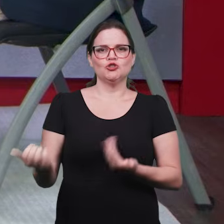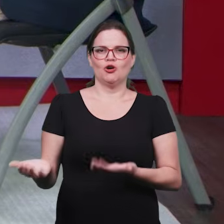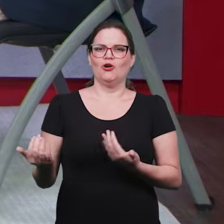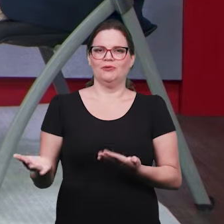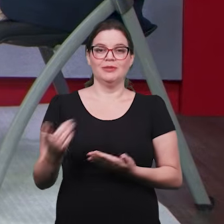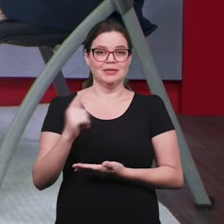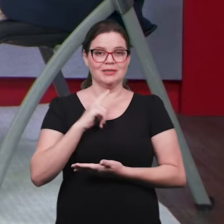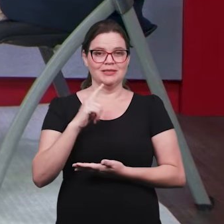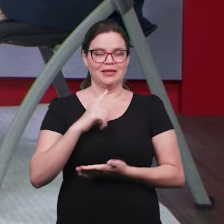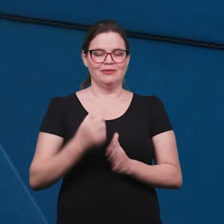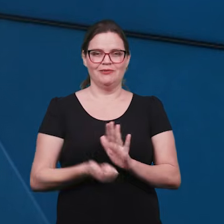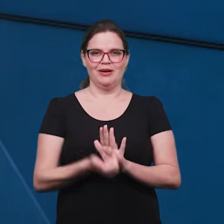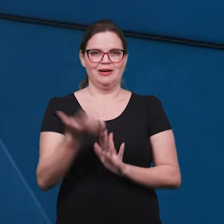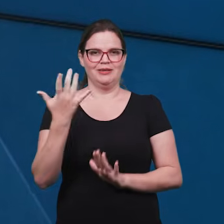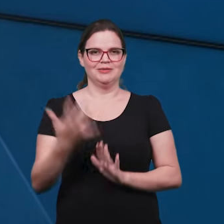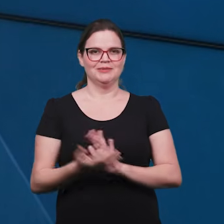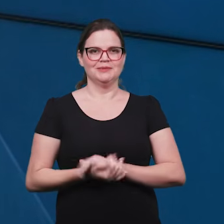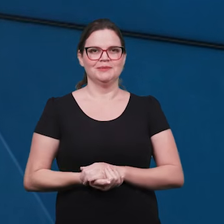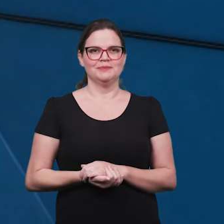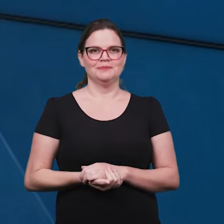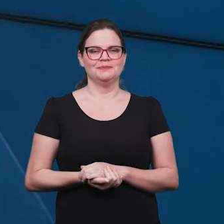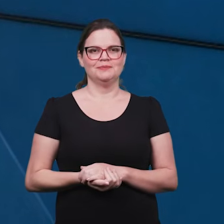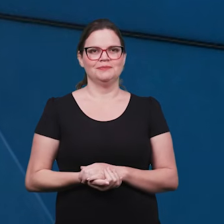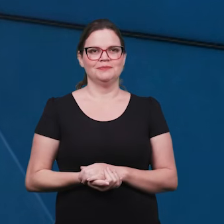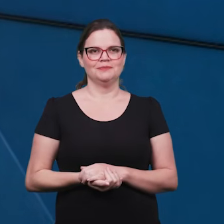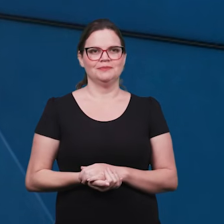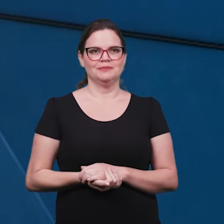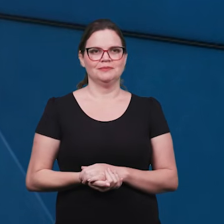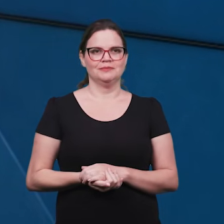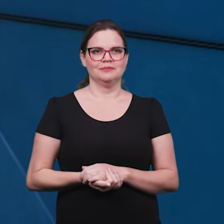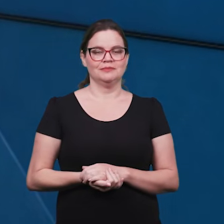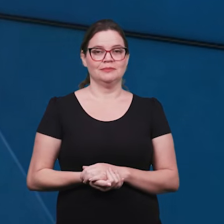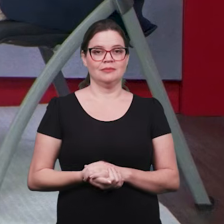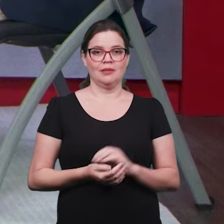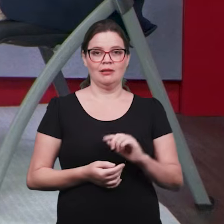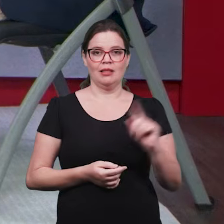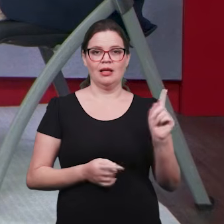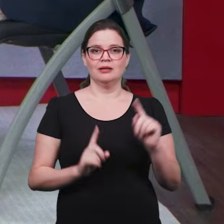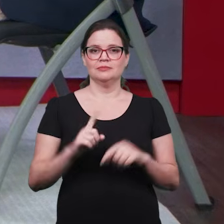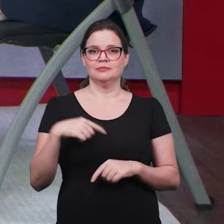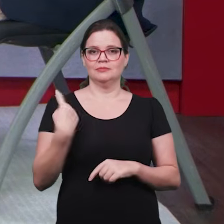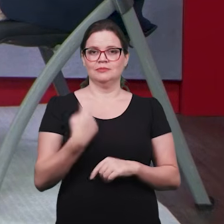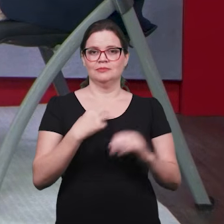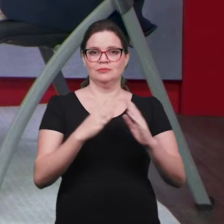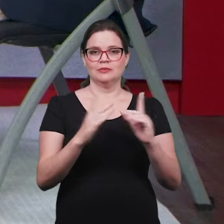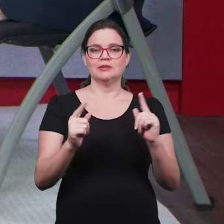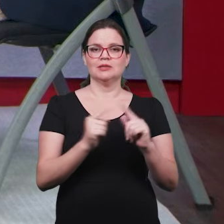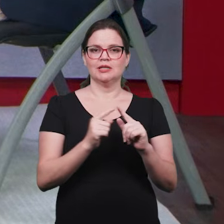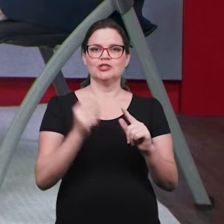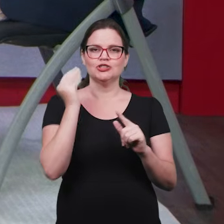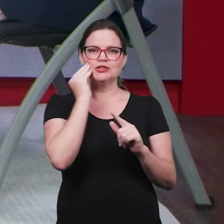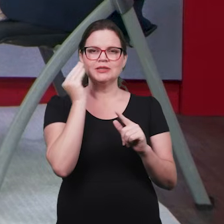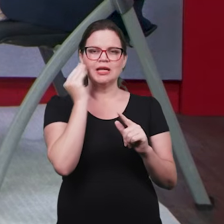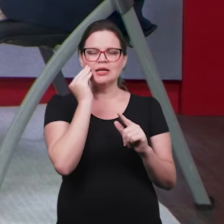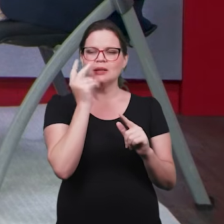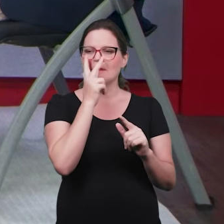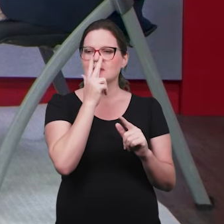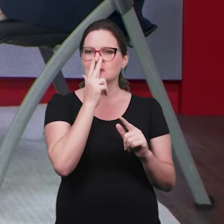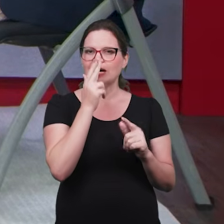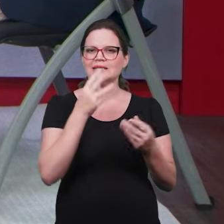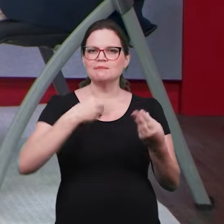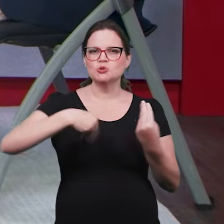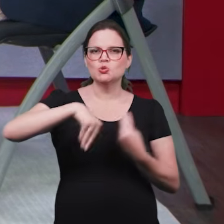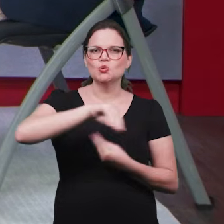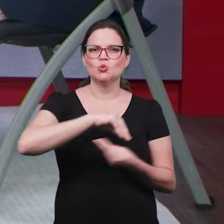muitos e muitos jovens. У нас мы пробуем сделать микс. Na nossa igreja tentamos fazer